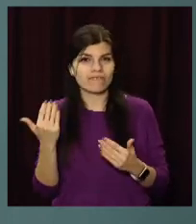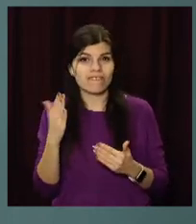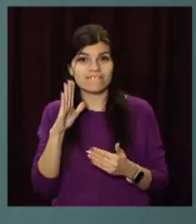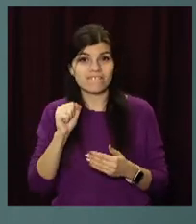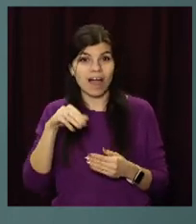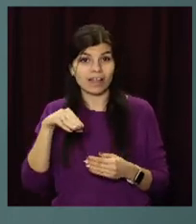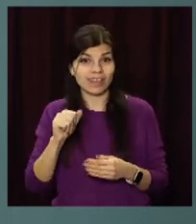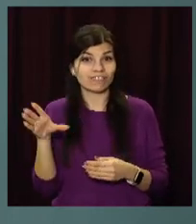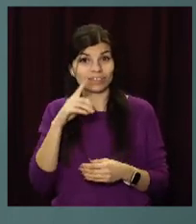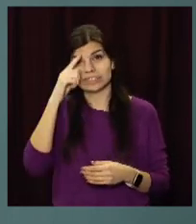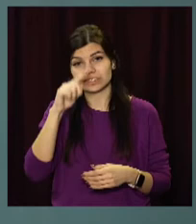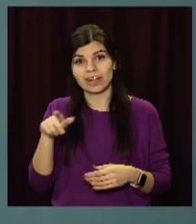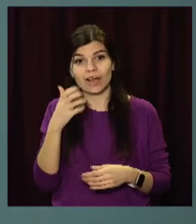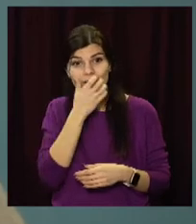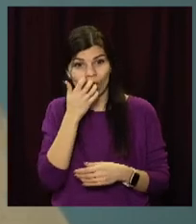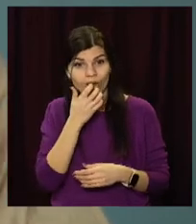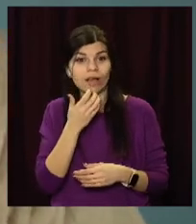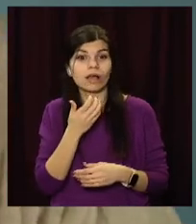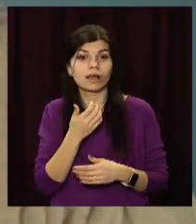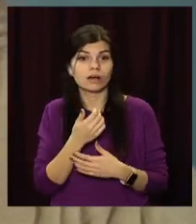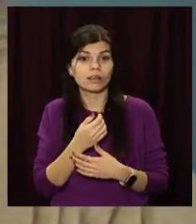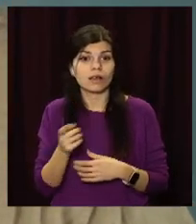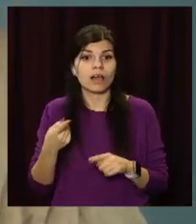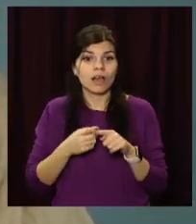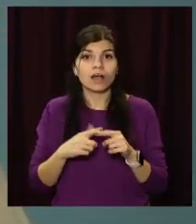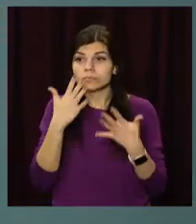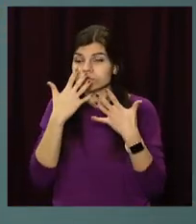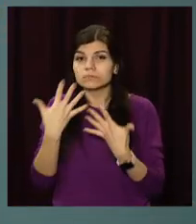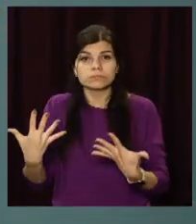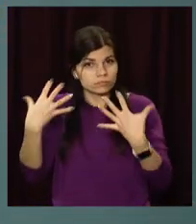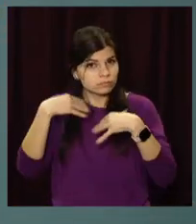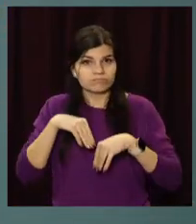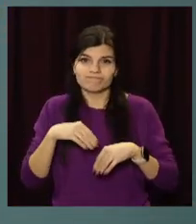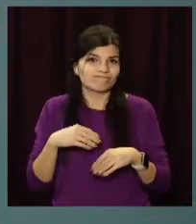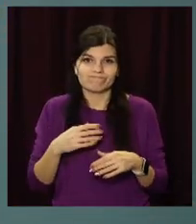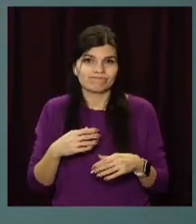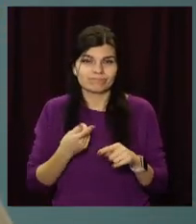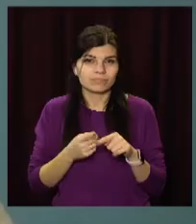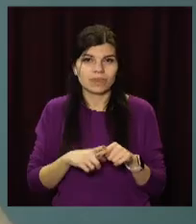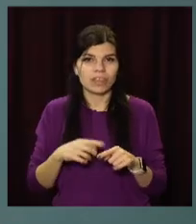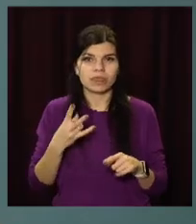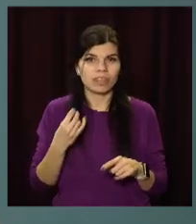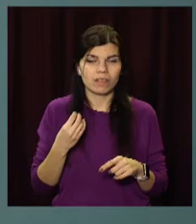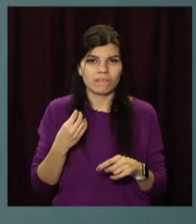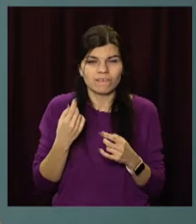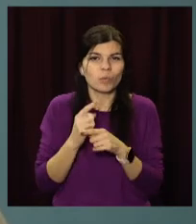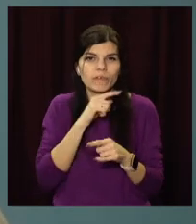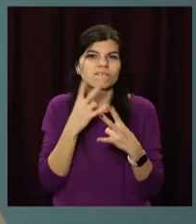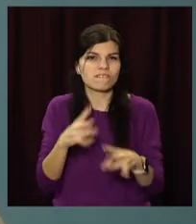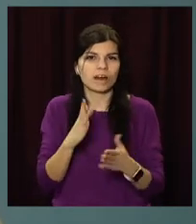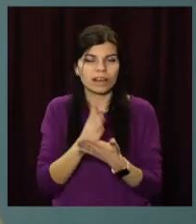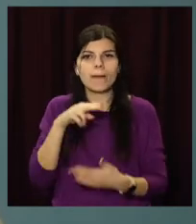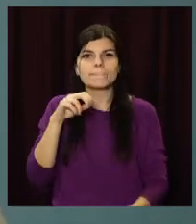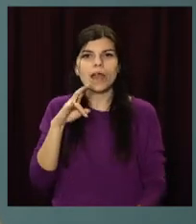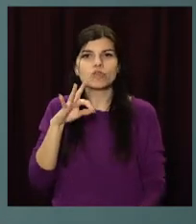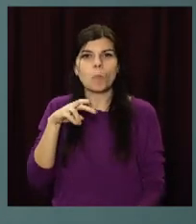или частицы базальтовой крошки. Это все вдыхать, это все не так уж и полезно. Пенопласты тоже это фенолы,